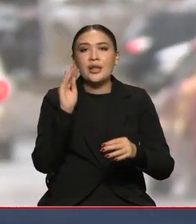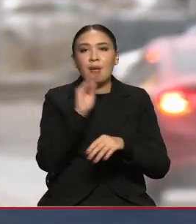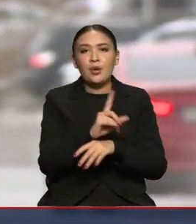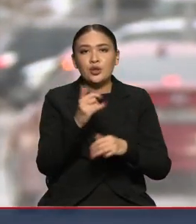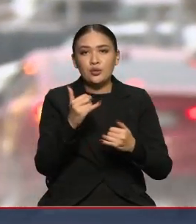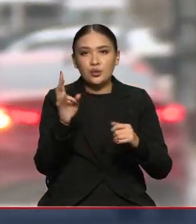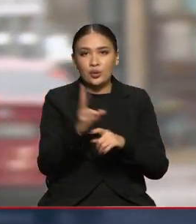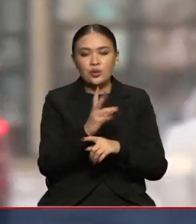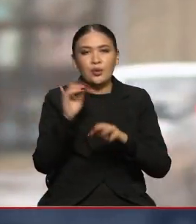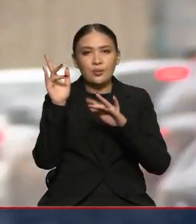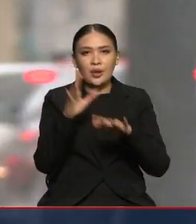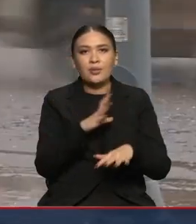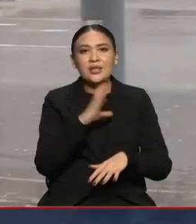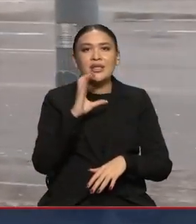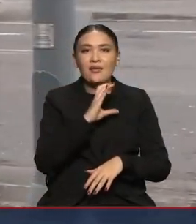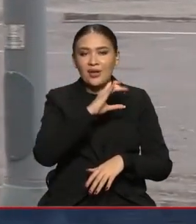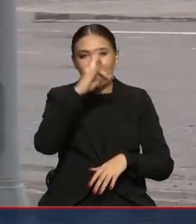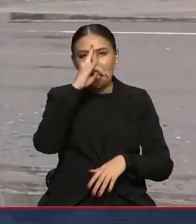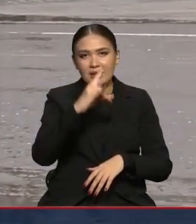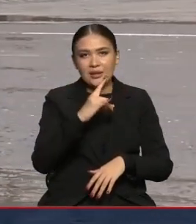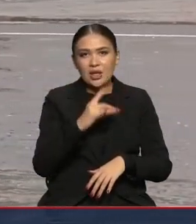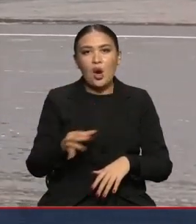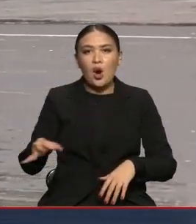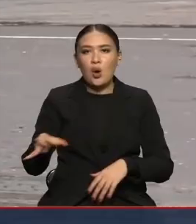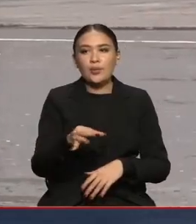ночью Первый снег выпал в северо-казахстанской области